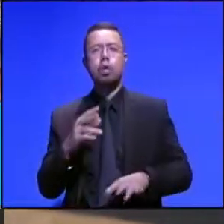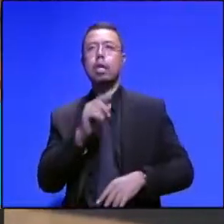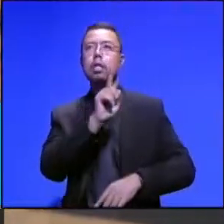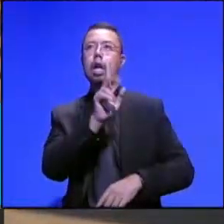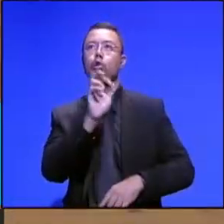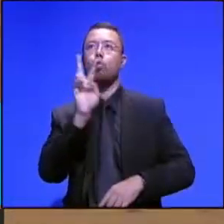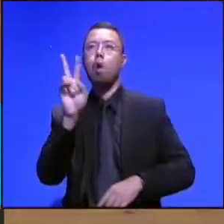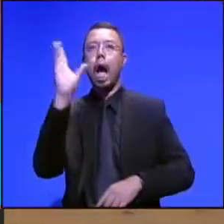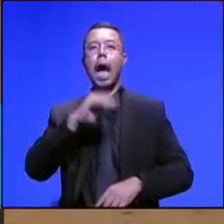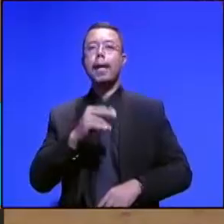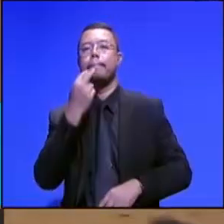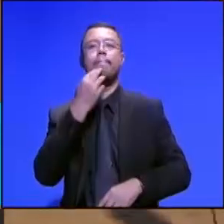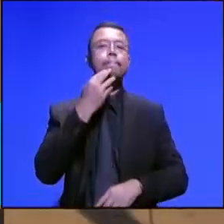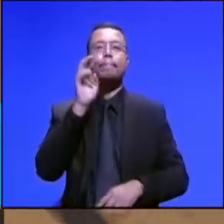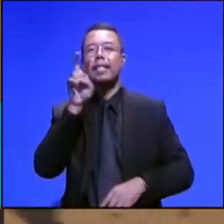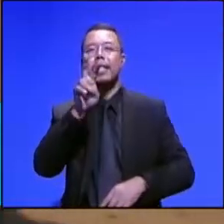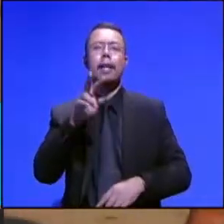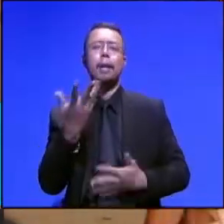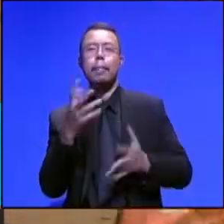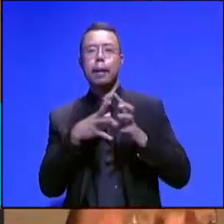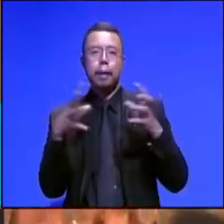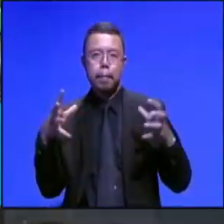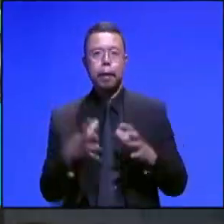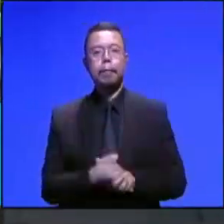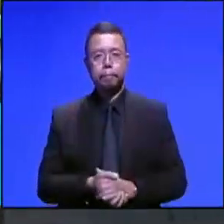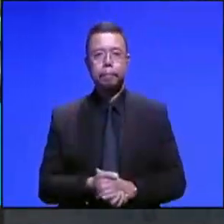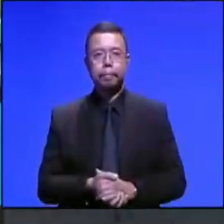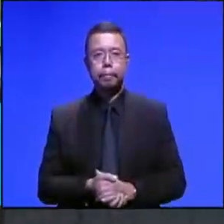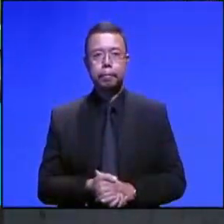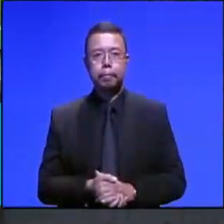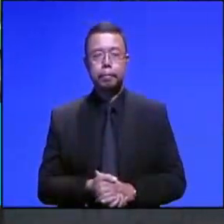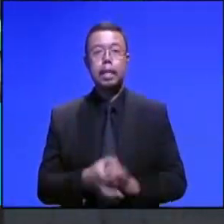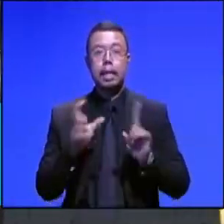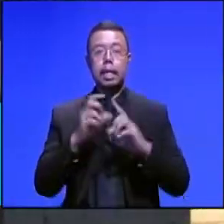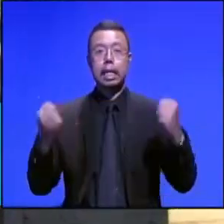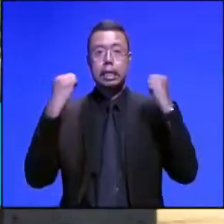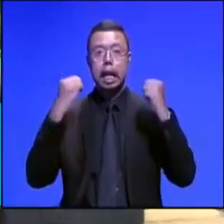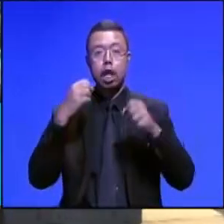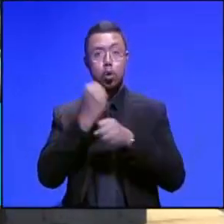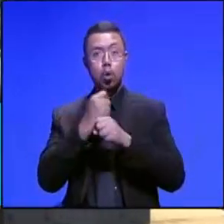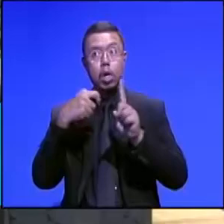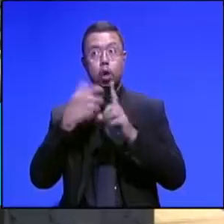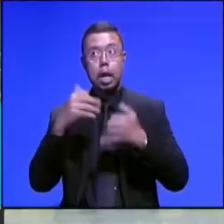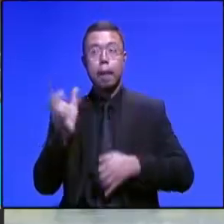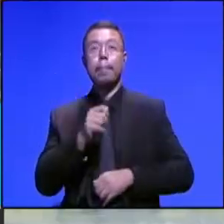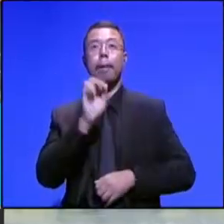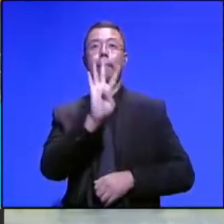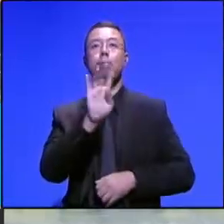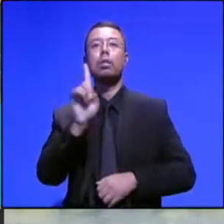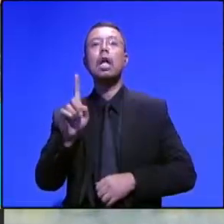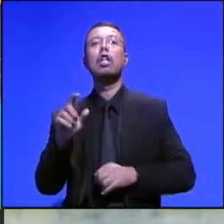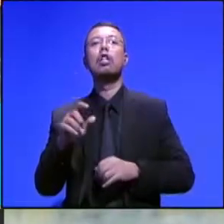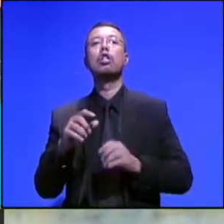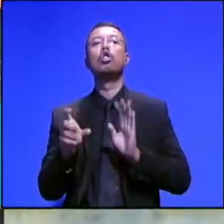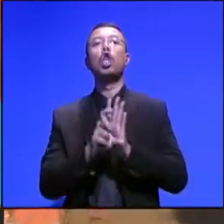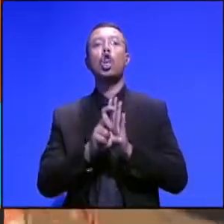hari ke depan untuk mengetahui perkembangan selanjutnya. Dinas Kesehatan Gunung Kidul sudah mengambil 41 sampel